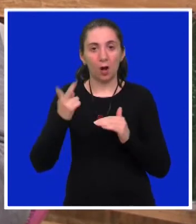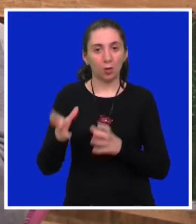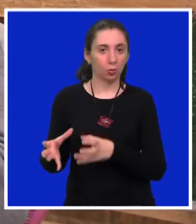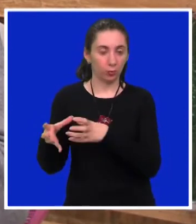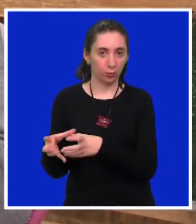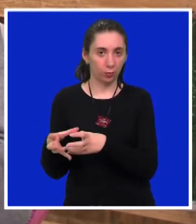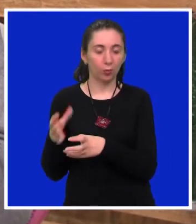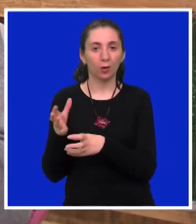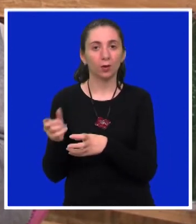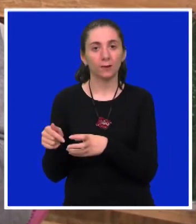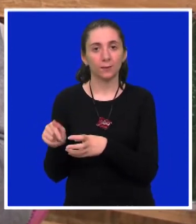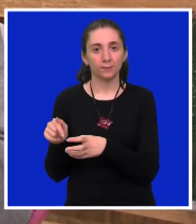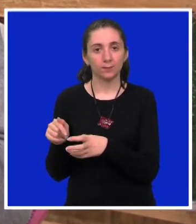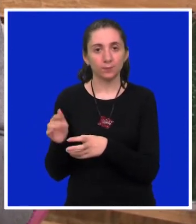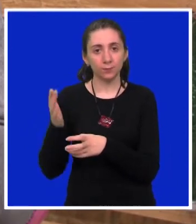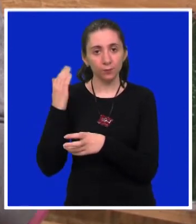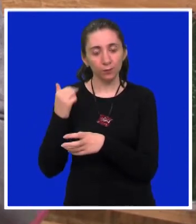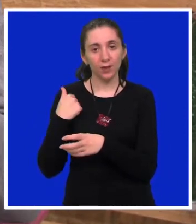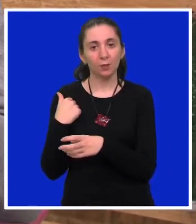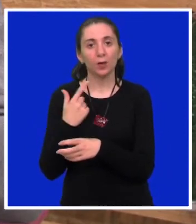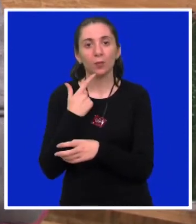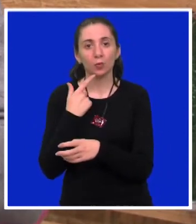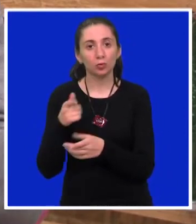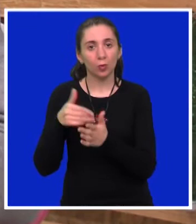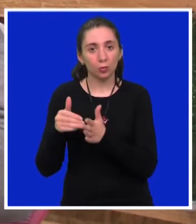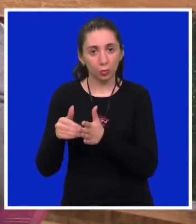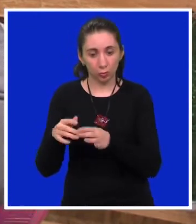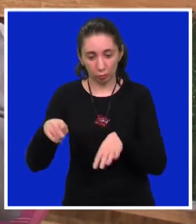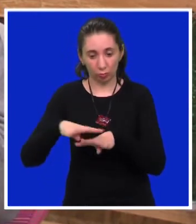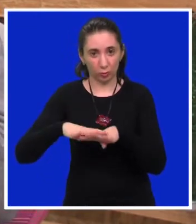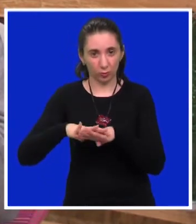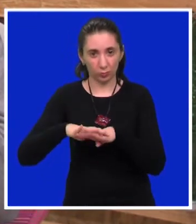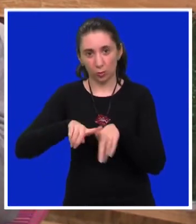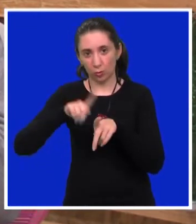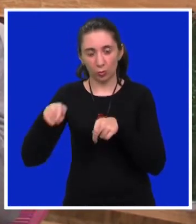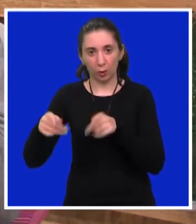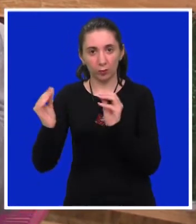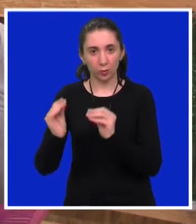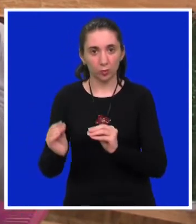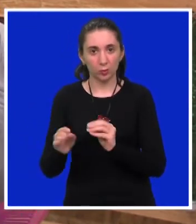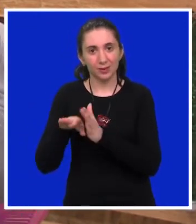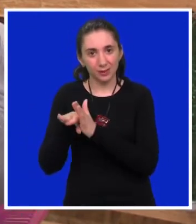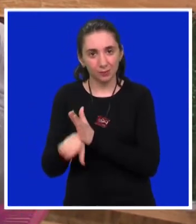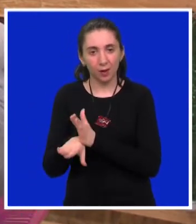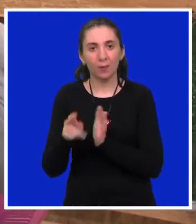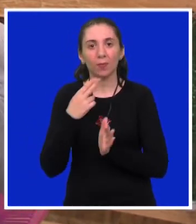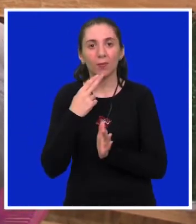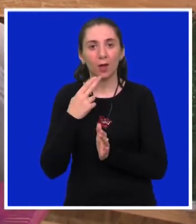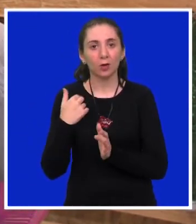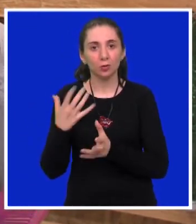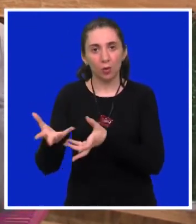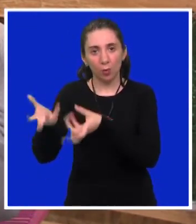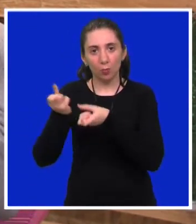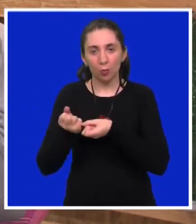druge strane je bilo da mi pokušamo troškove infrastrukture novog sustava ipak smanjiti na način